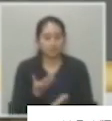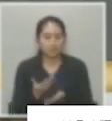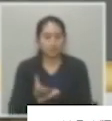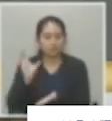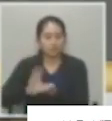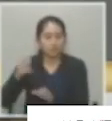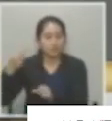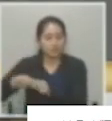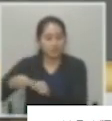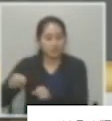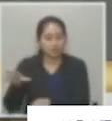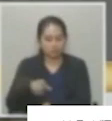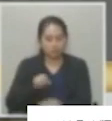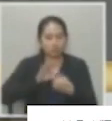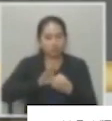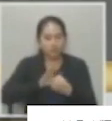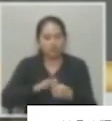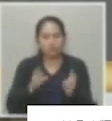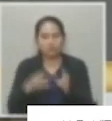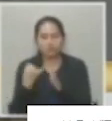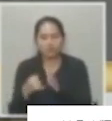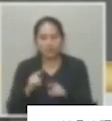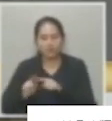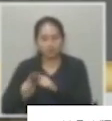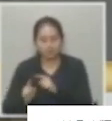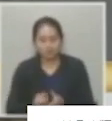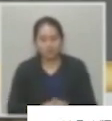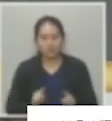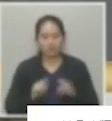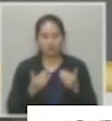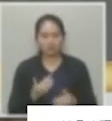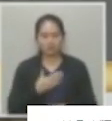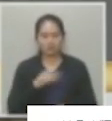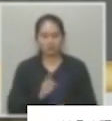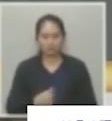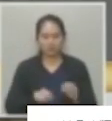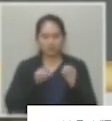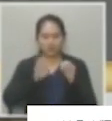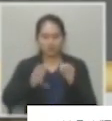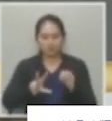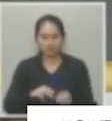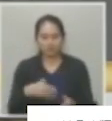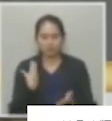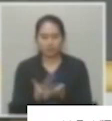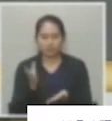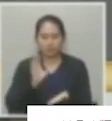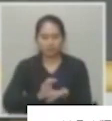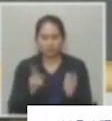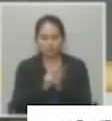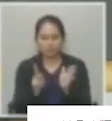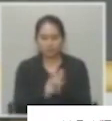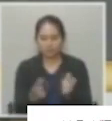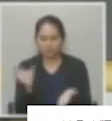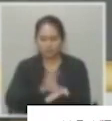มันมาเป็นตัวอย่างว่าใช้ไม่ถูกต้องแต่วันนี้มาตรา53ในกฎหมายก็มันไม่กลับไม่มีเงิน